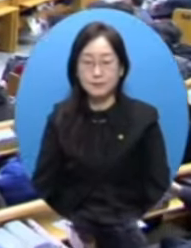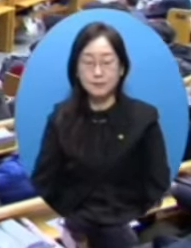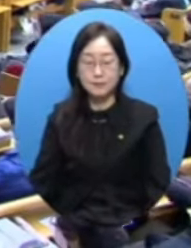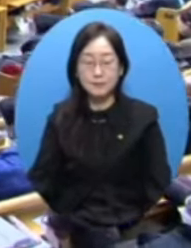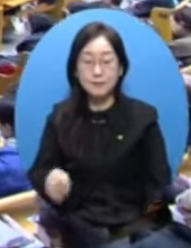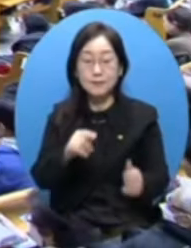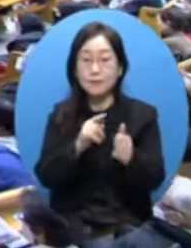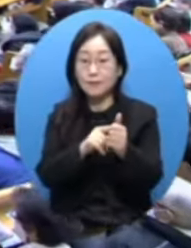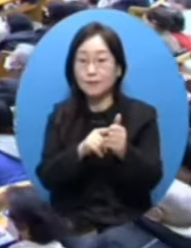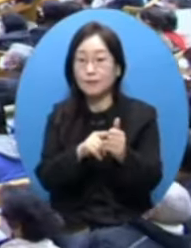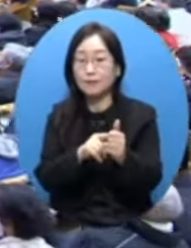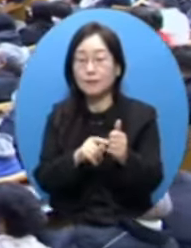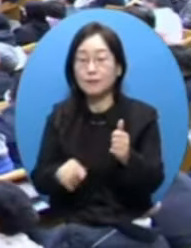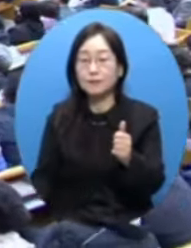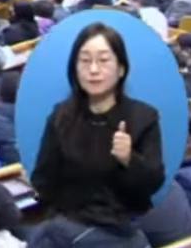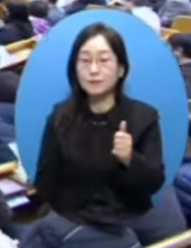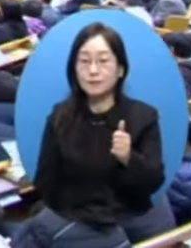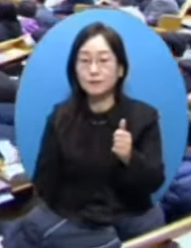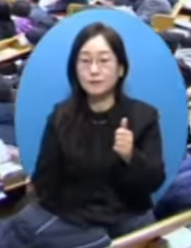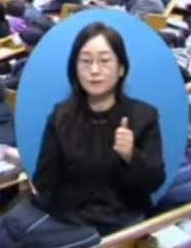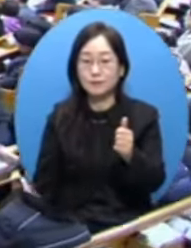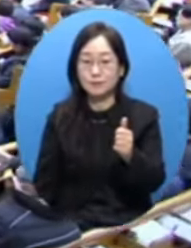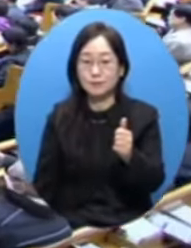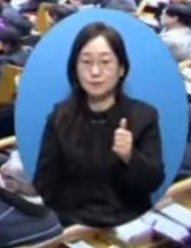그래서 그가